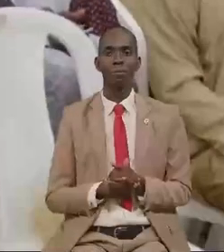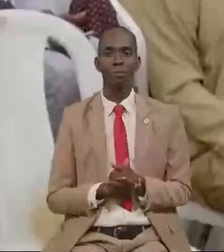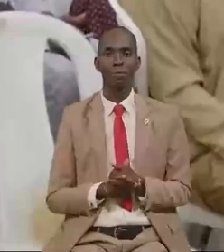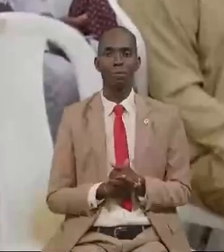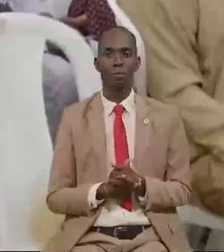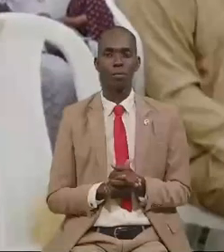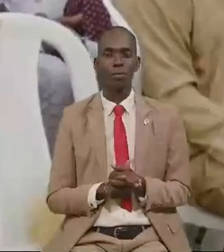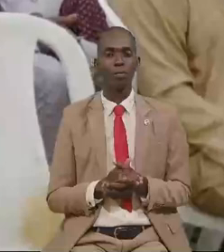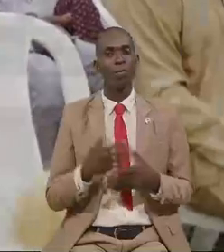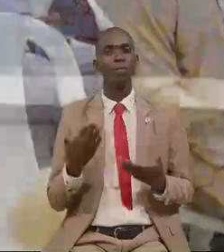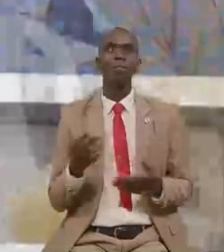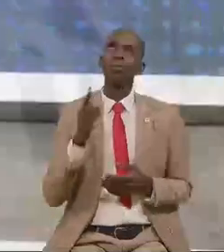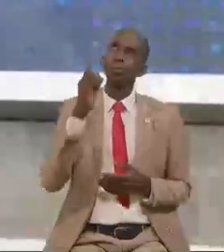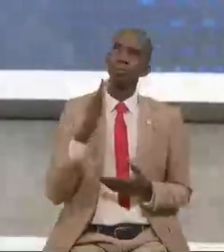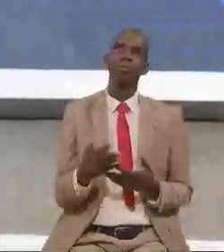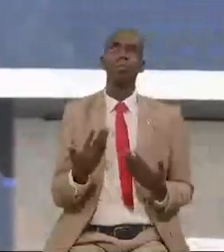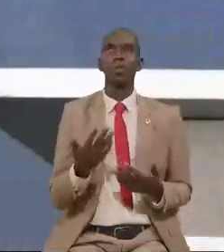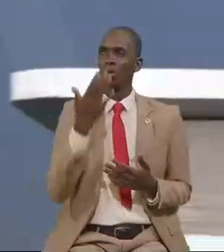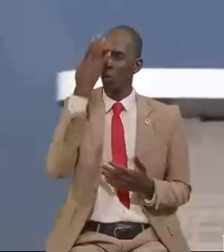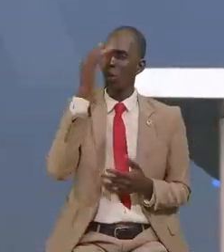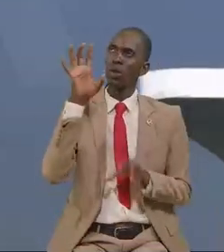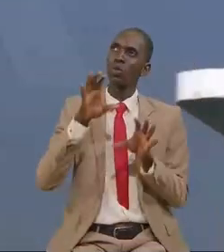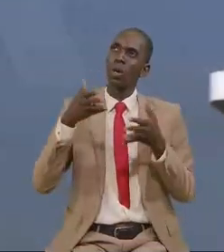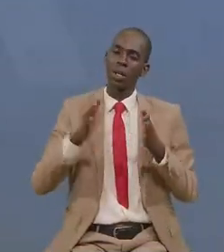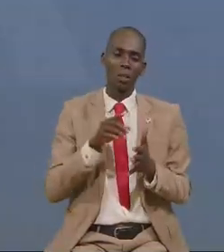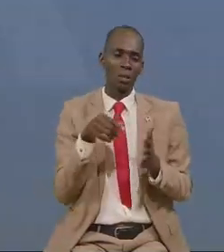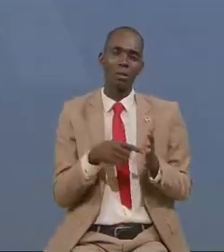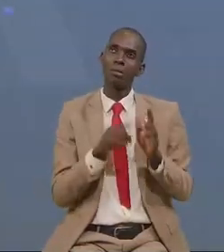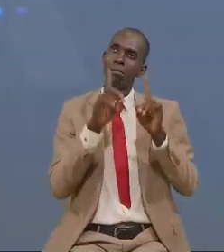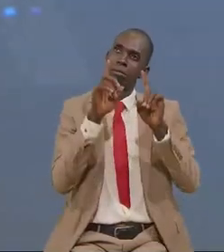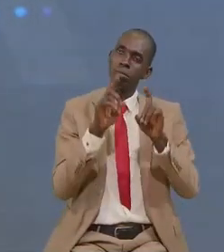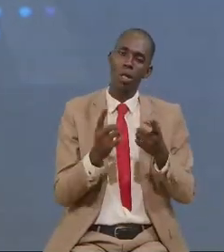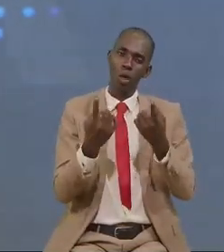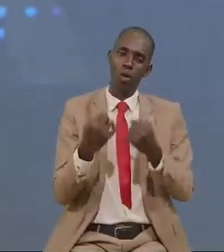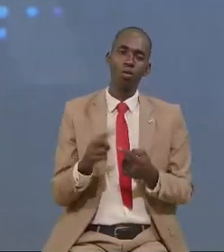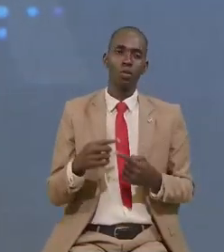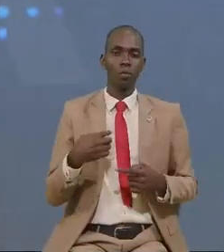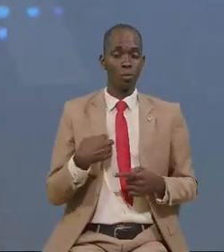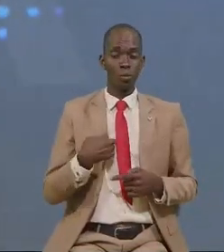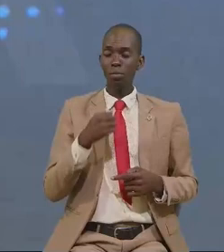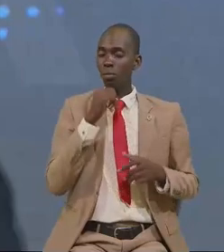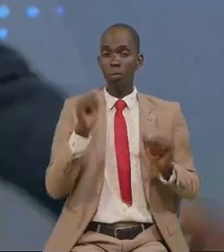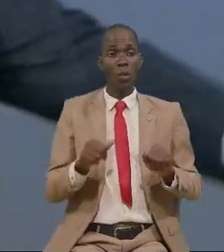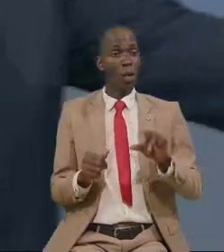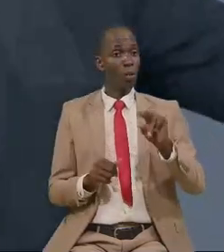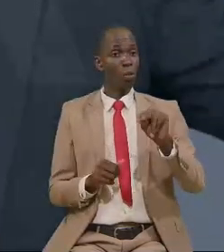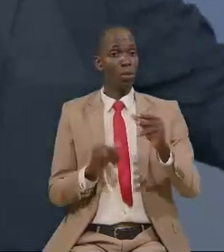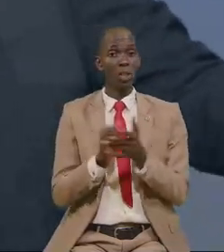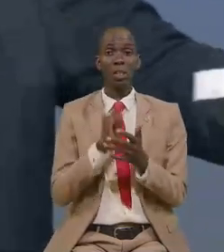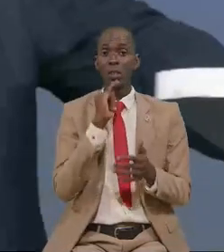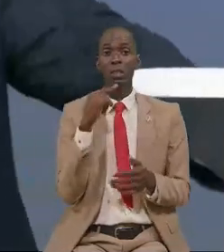Dieu, pourquoi est-ce que cette épreuve vienne? Je ne suis pas capable, c'est un mensonge, ne mens